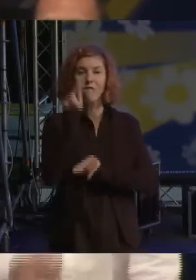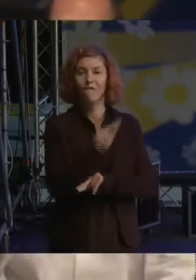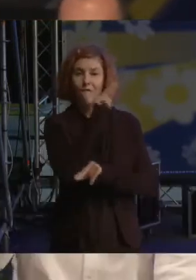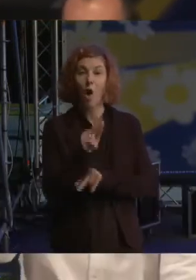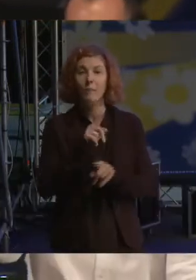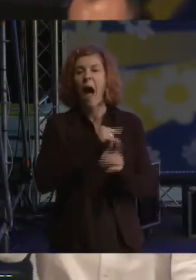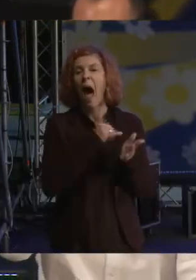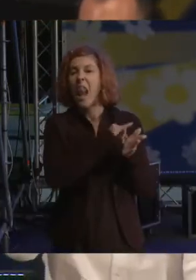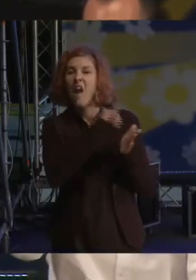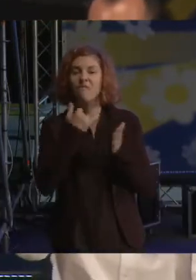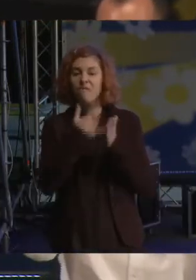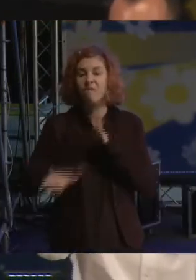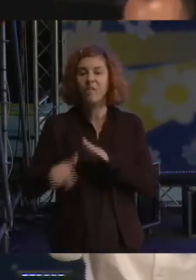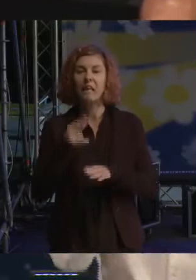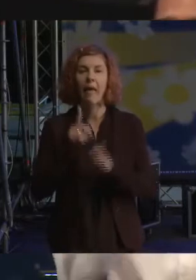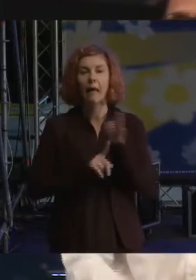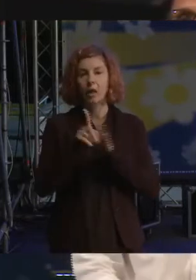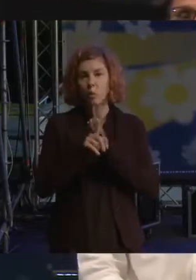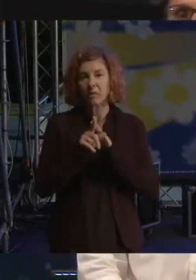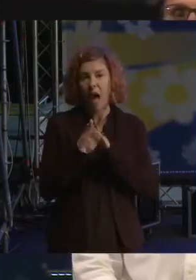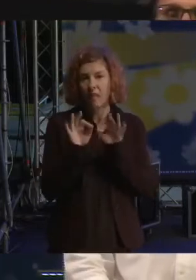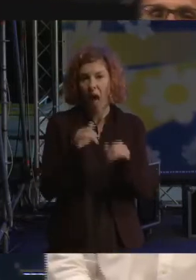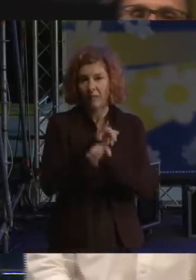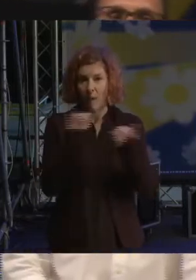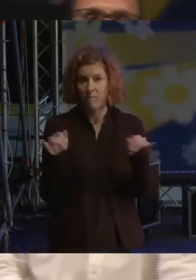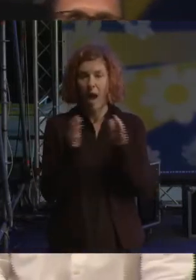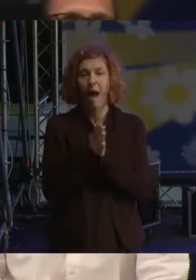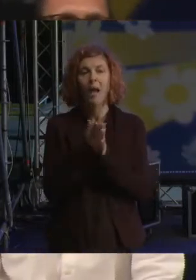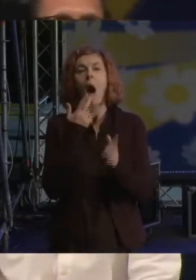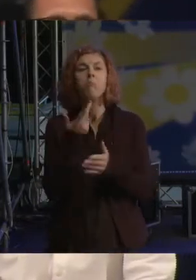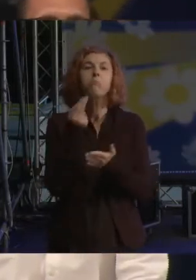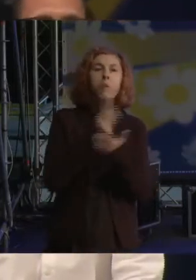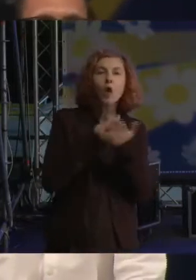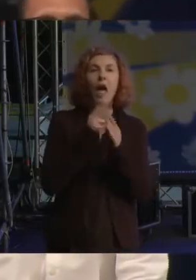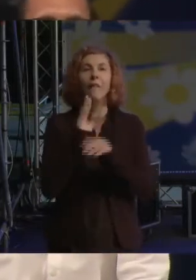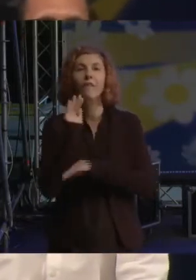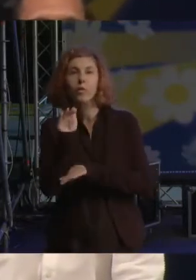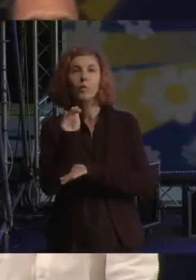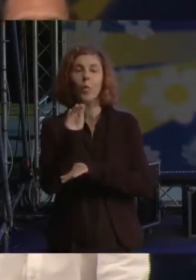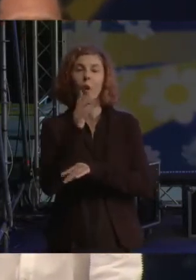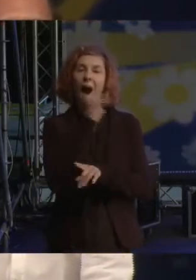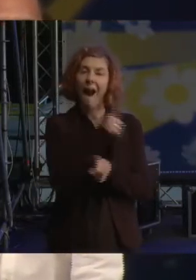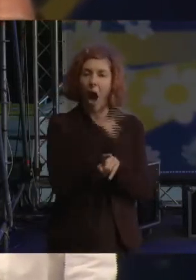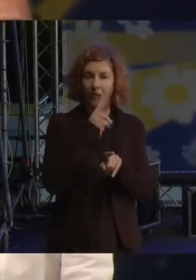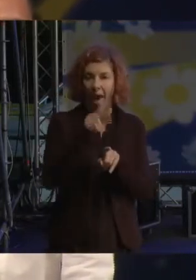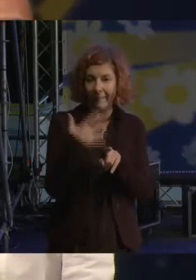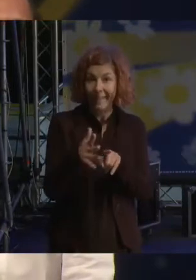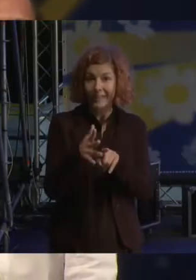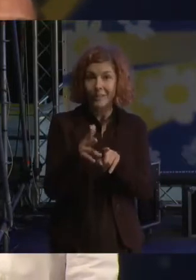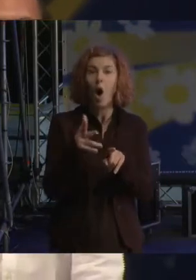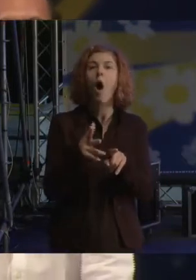oltre al progetto e al futuro e alle cose di cui ci ha parlato claudio c'è anche la realtà